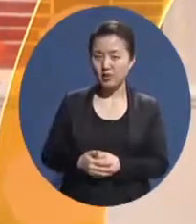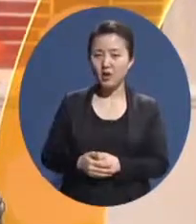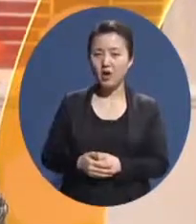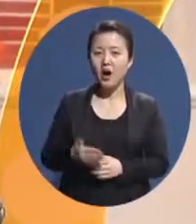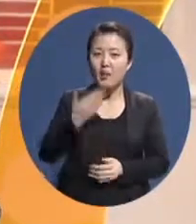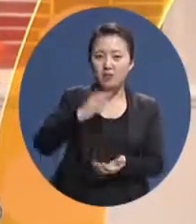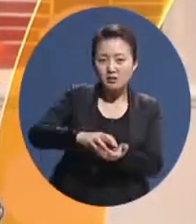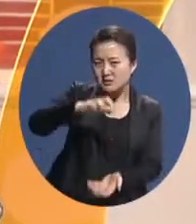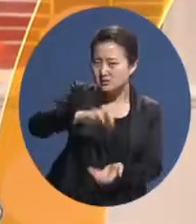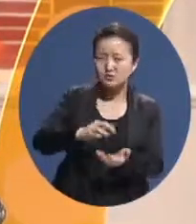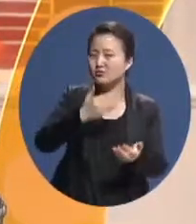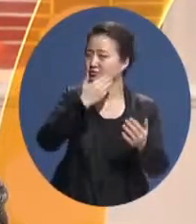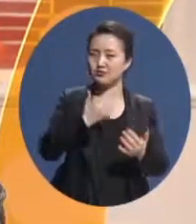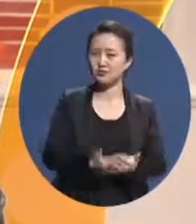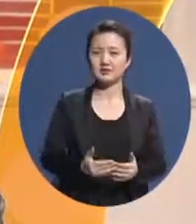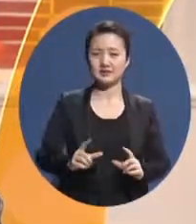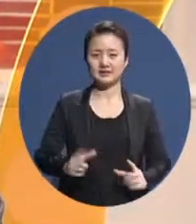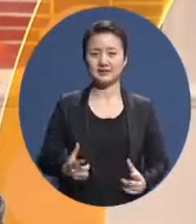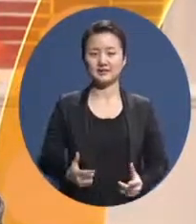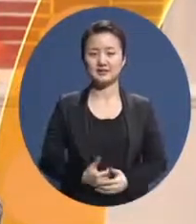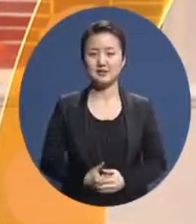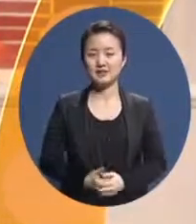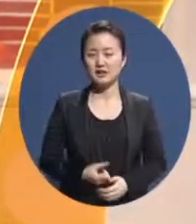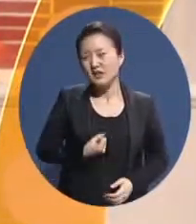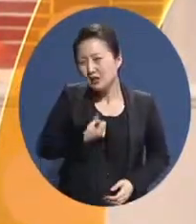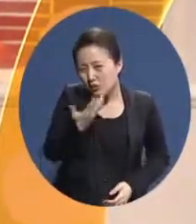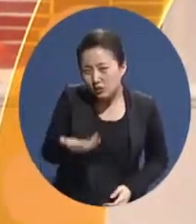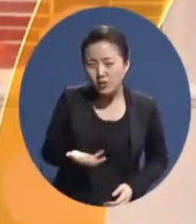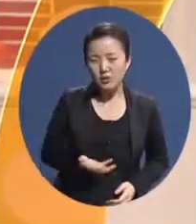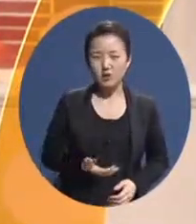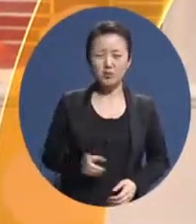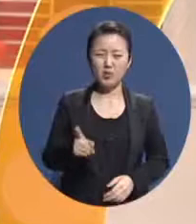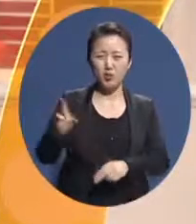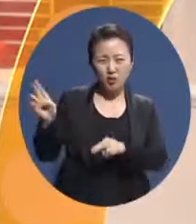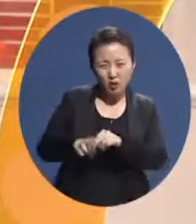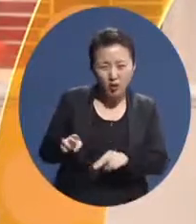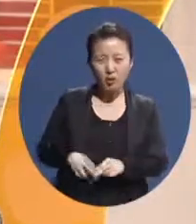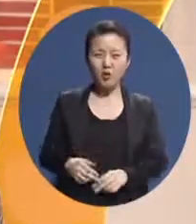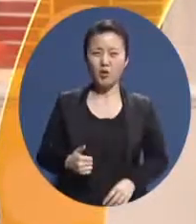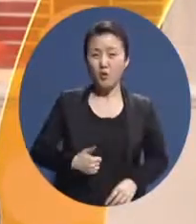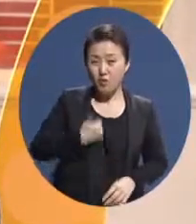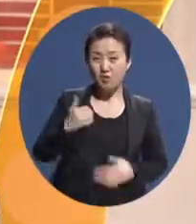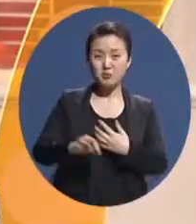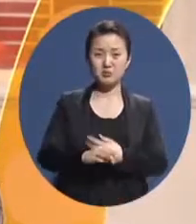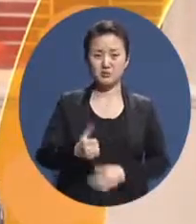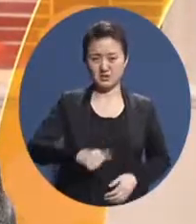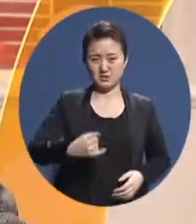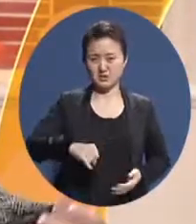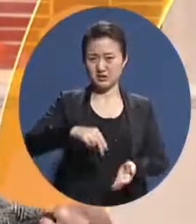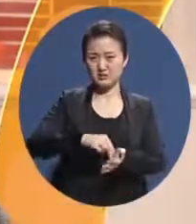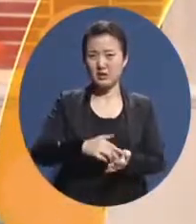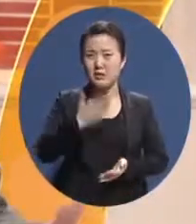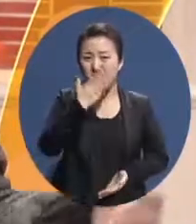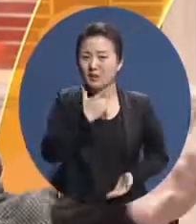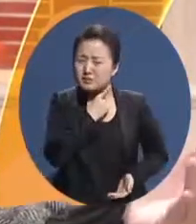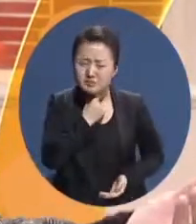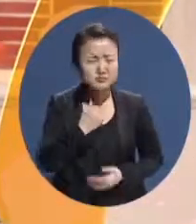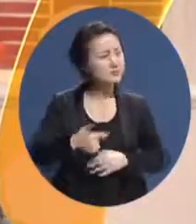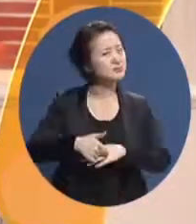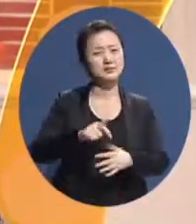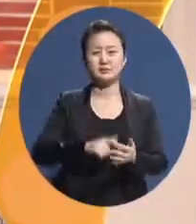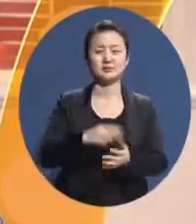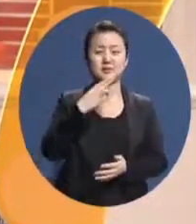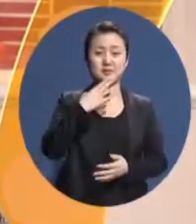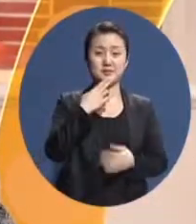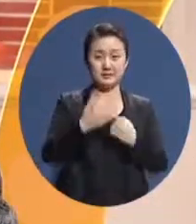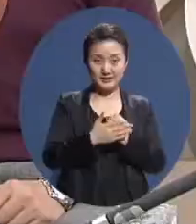좀 불편하고 거부하고 편식인데 되게 토하고 그러면 굉장히 나쁜 경험 불쾌하고 이러거든요. 그거를 부모가 시도한 것 자체를 많이